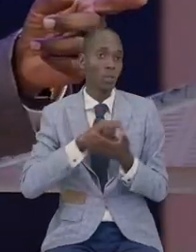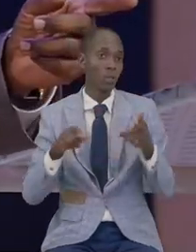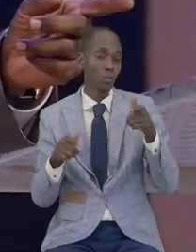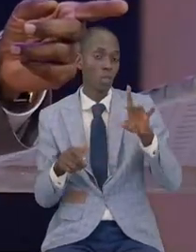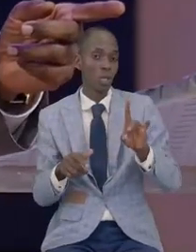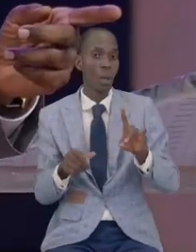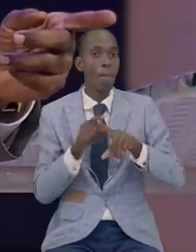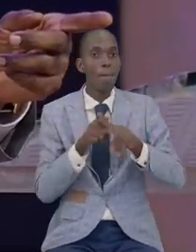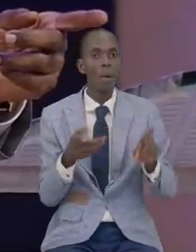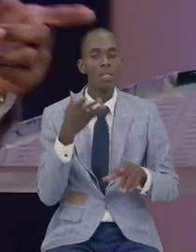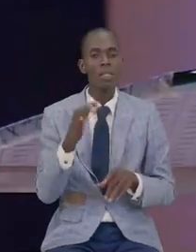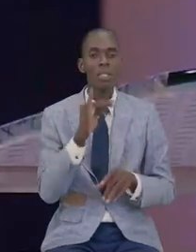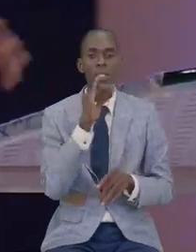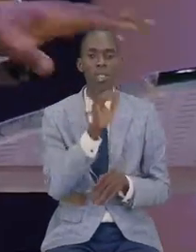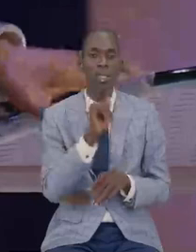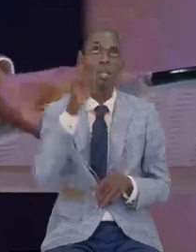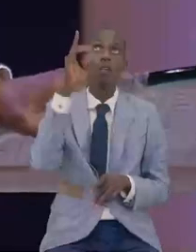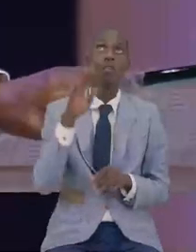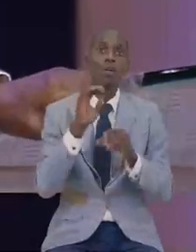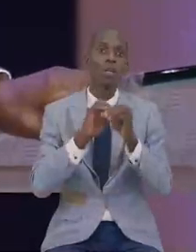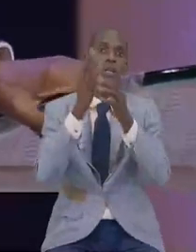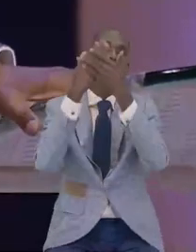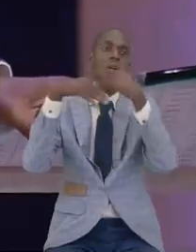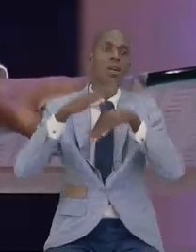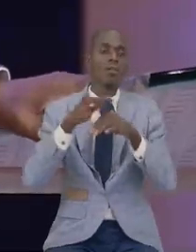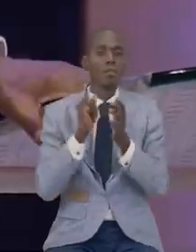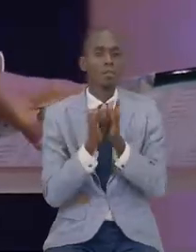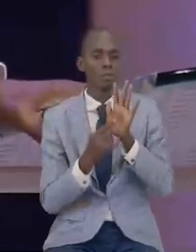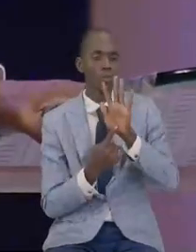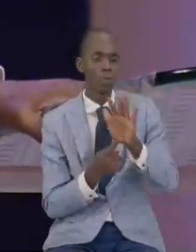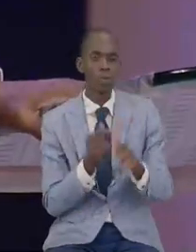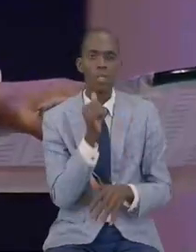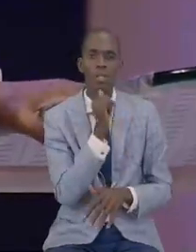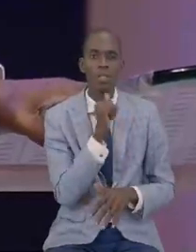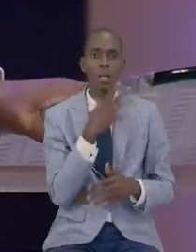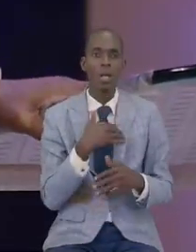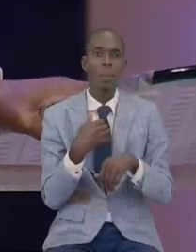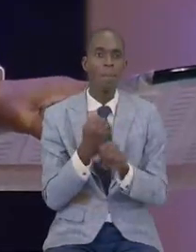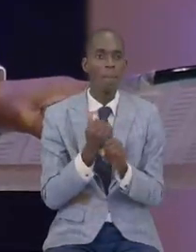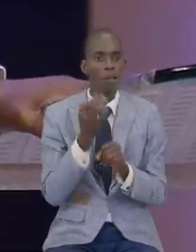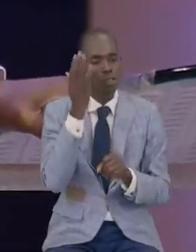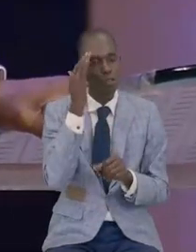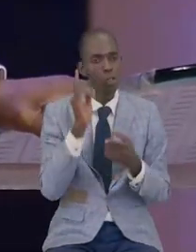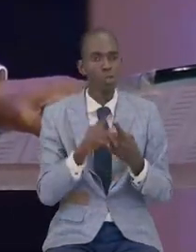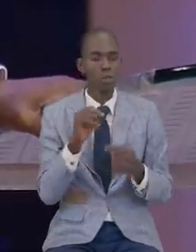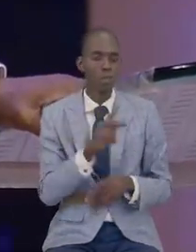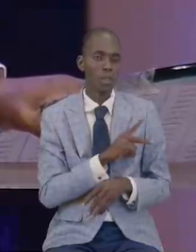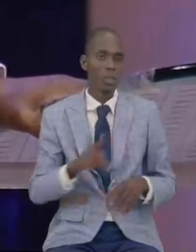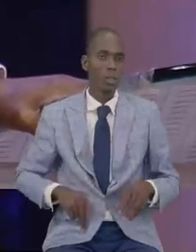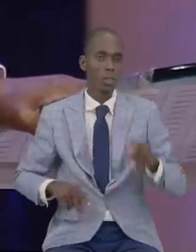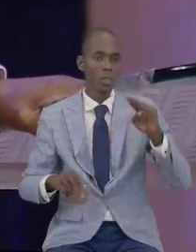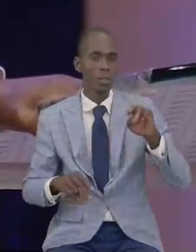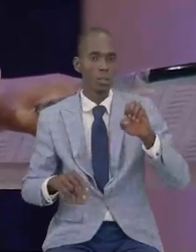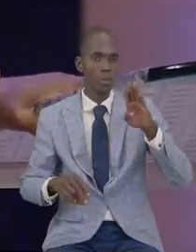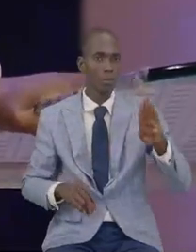28. Mais il y a dans les cieux un Dieu qui révèle les secrets et qui fait connaître